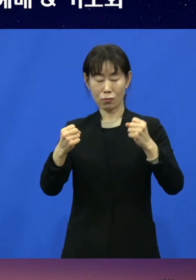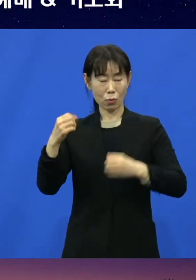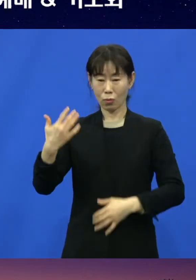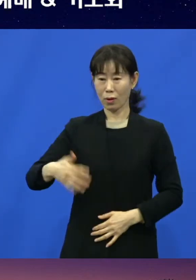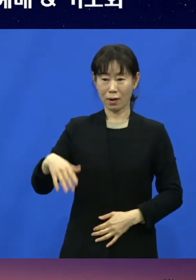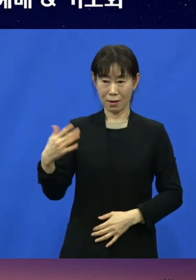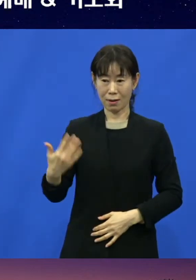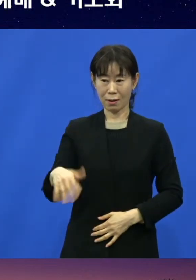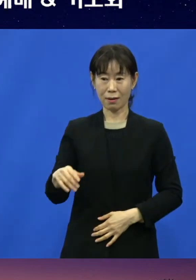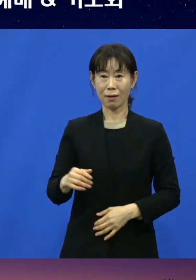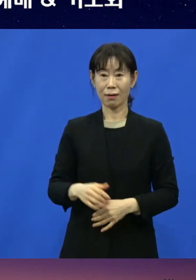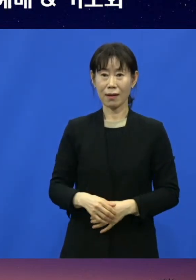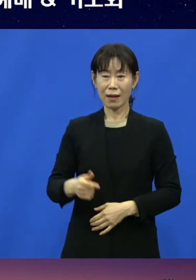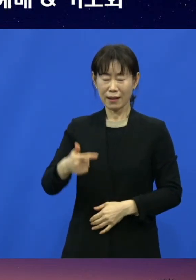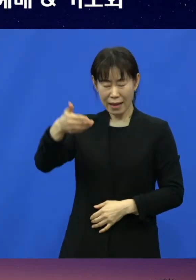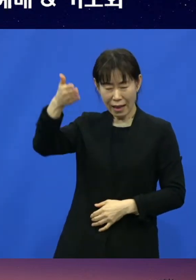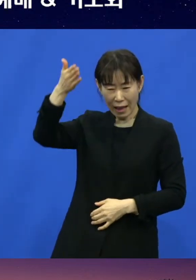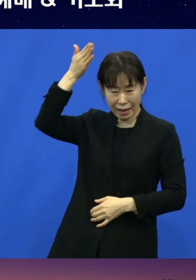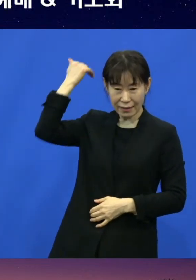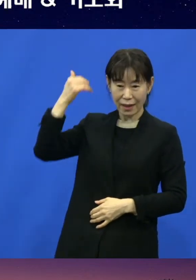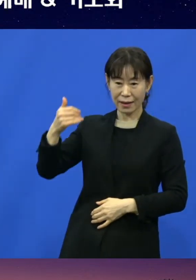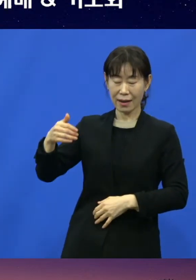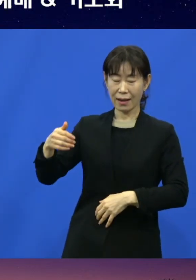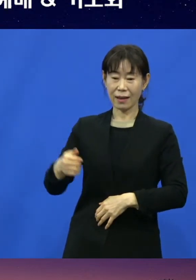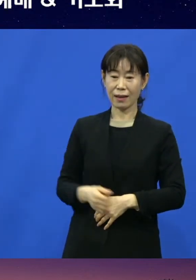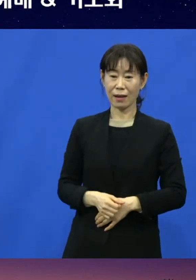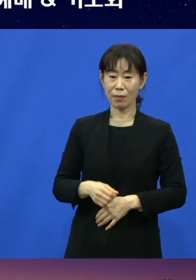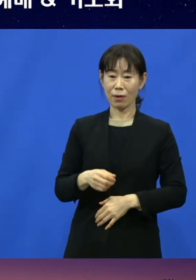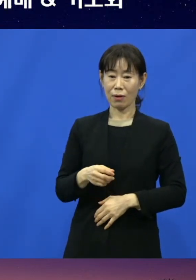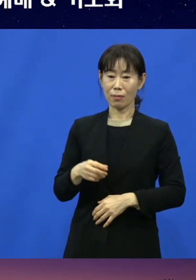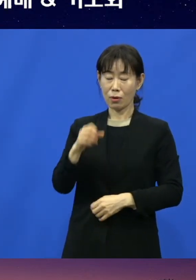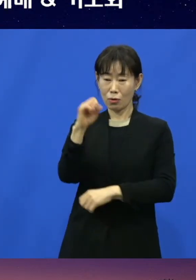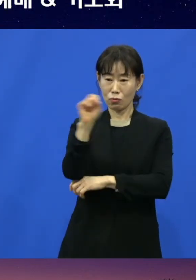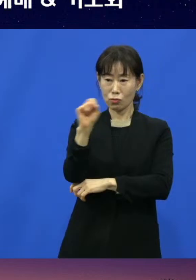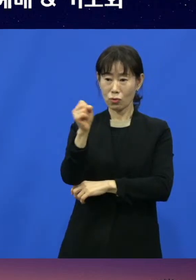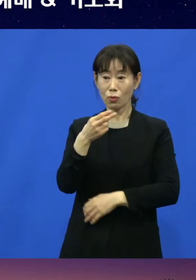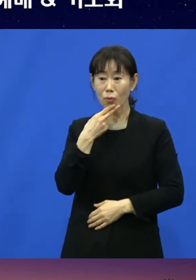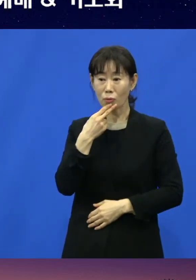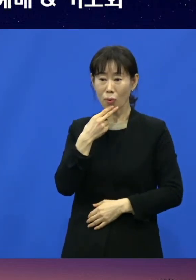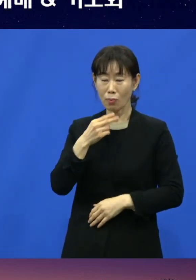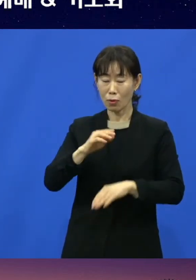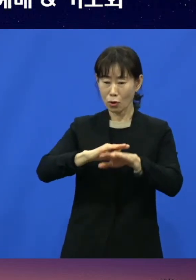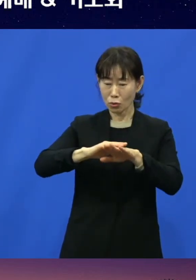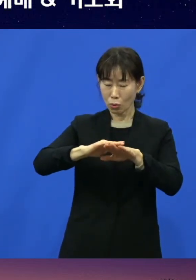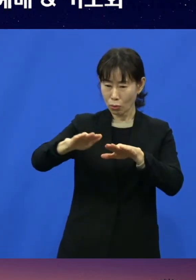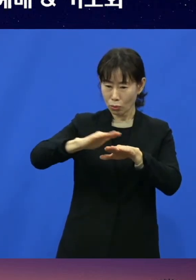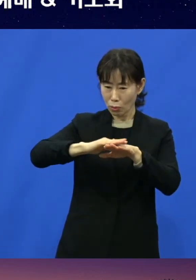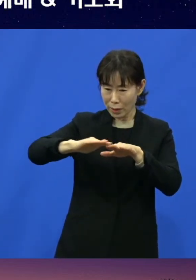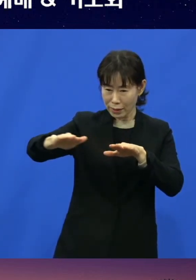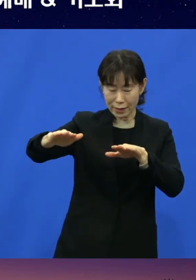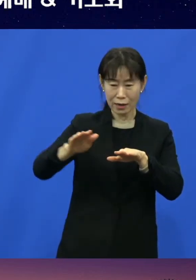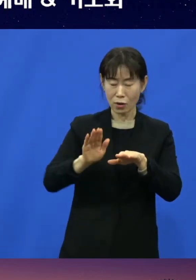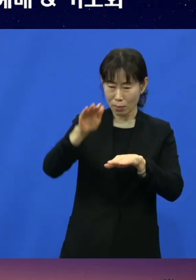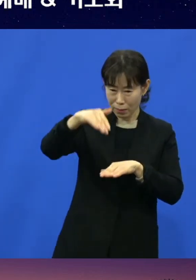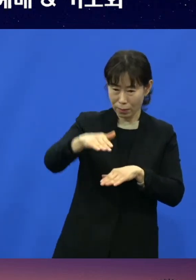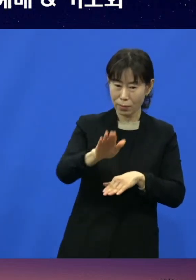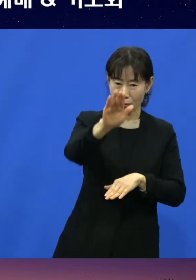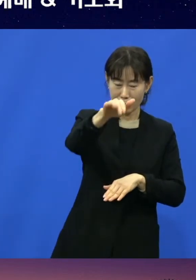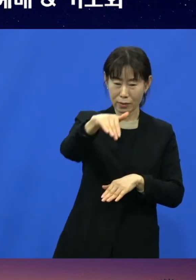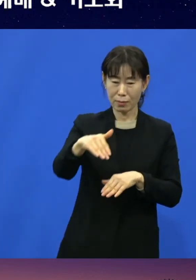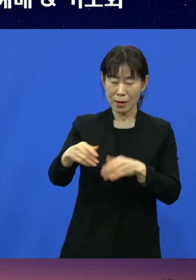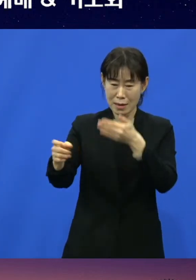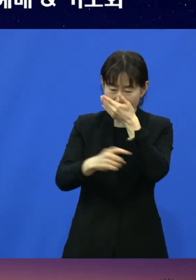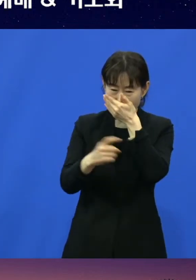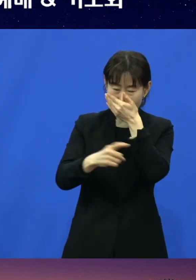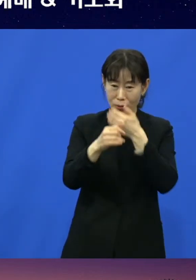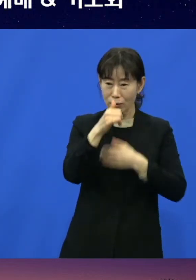교통도 불편한 때에, 오늘날 같이 이렇게 막 도로가 막 잘 닦여진 때도 아니고, 강도 위험도 있고